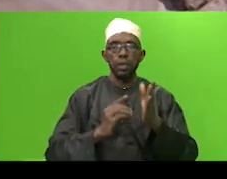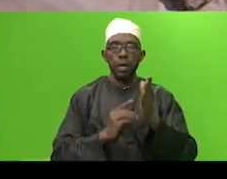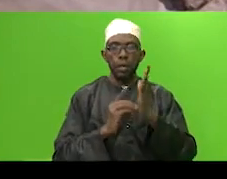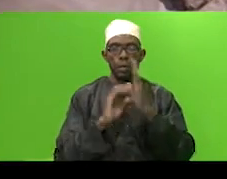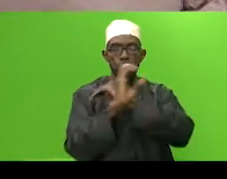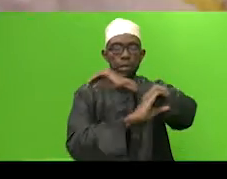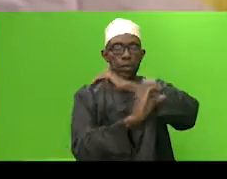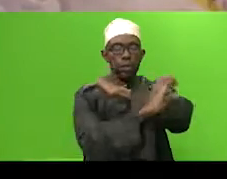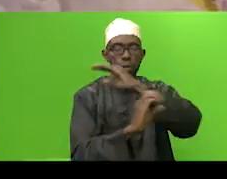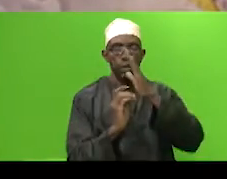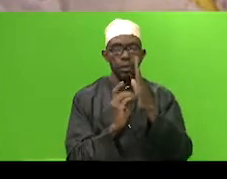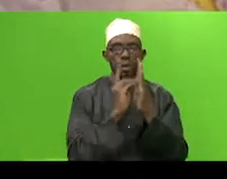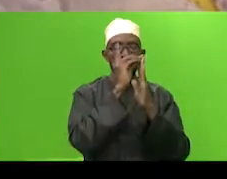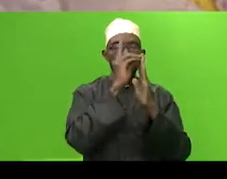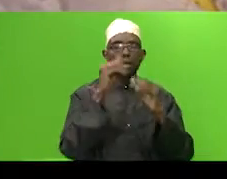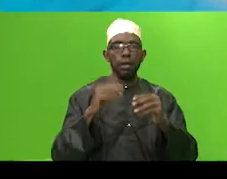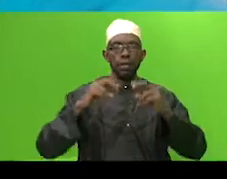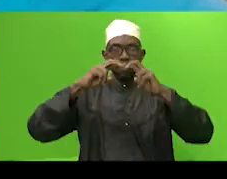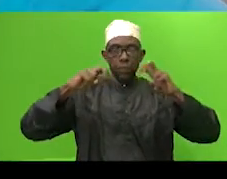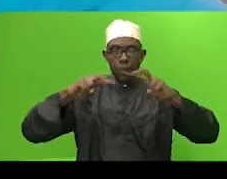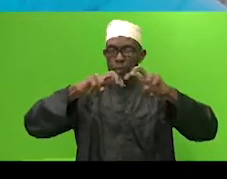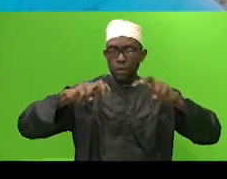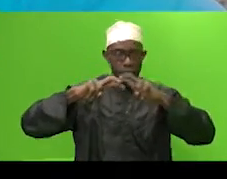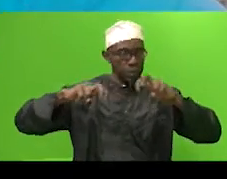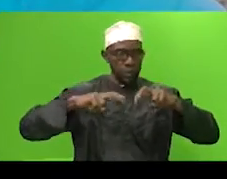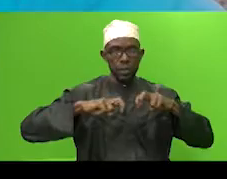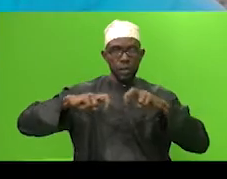forward. Hivyo kulikuwa na msako,